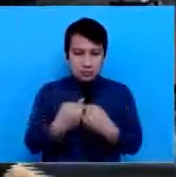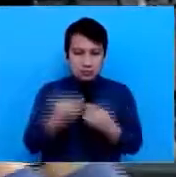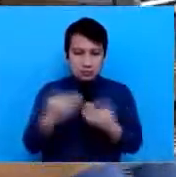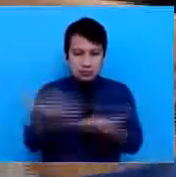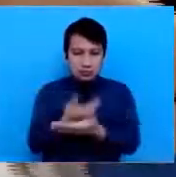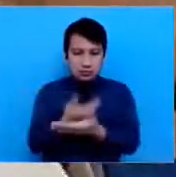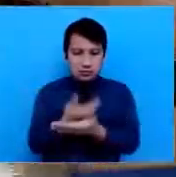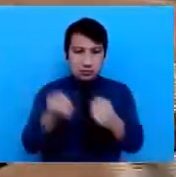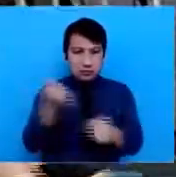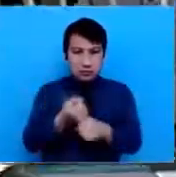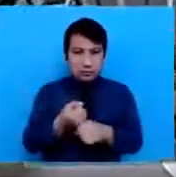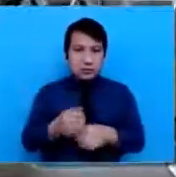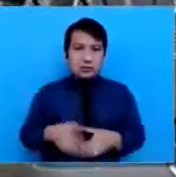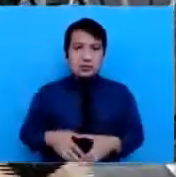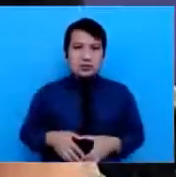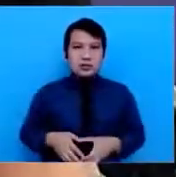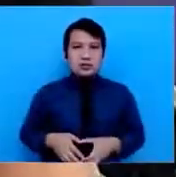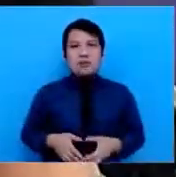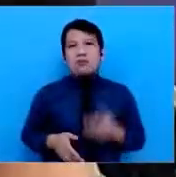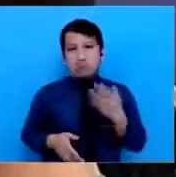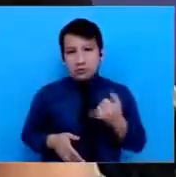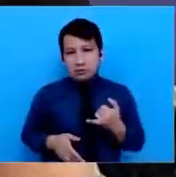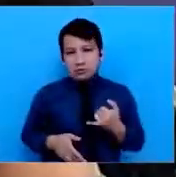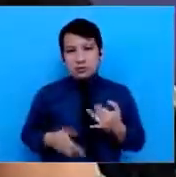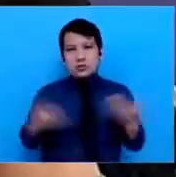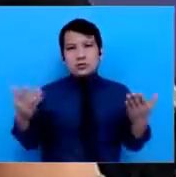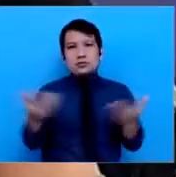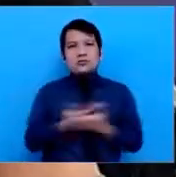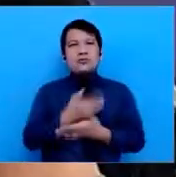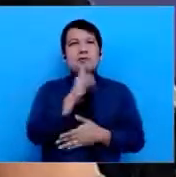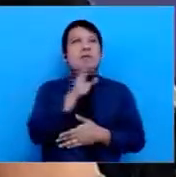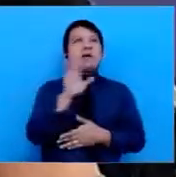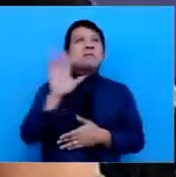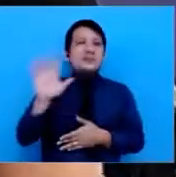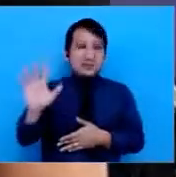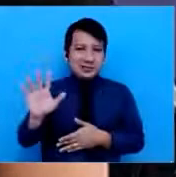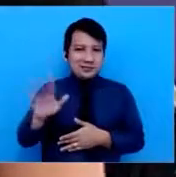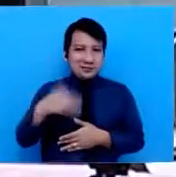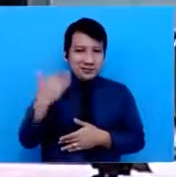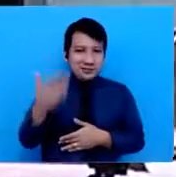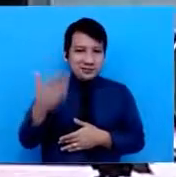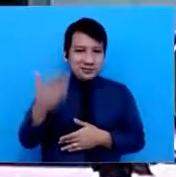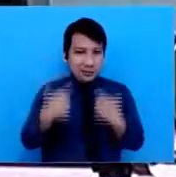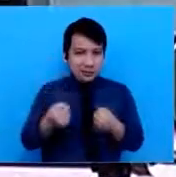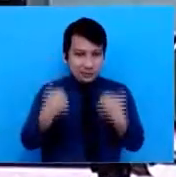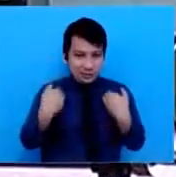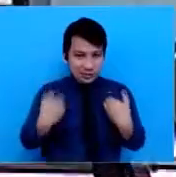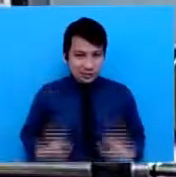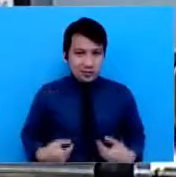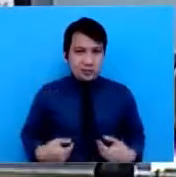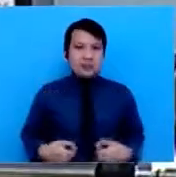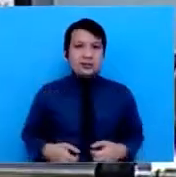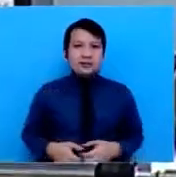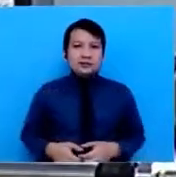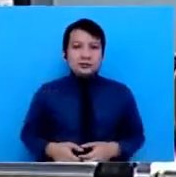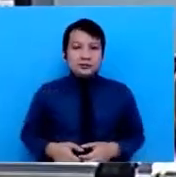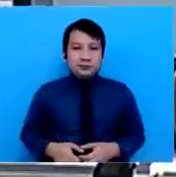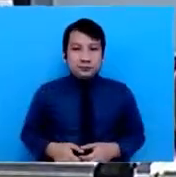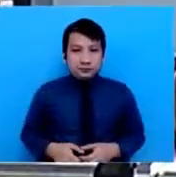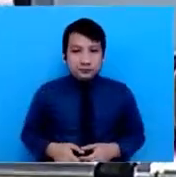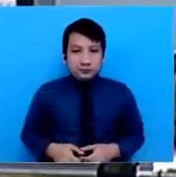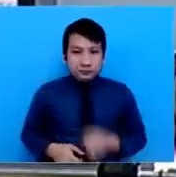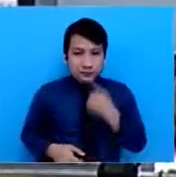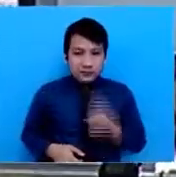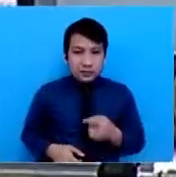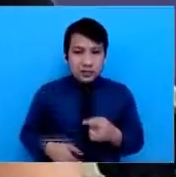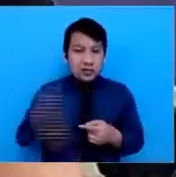taon. Siyempre, yung New Year's resolution, para yon, healthier lifestyle. Dahil din sa mental